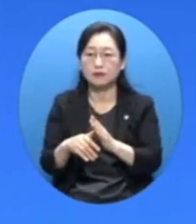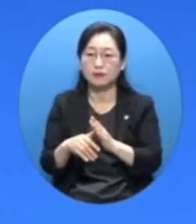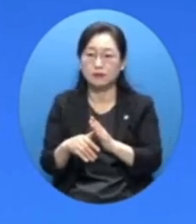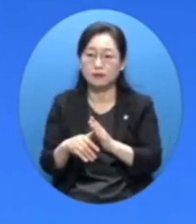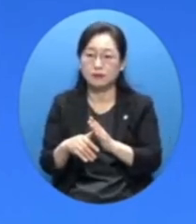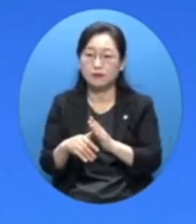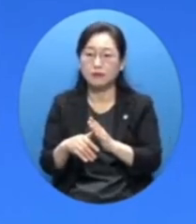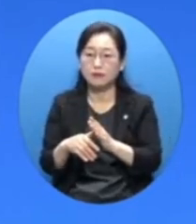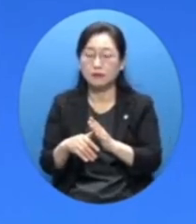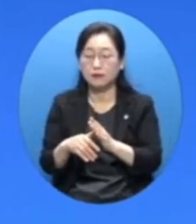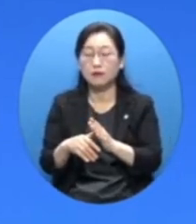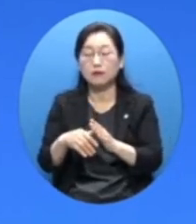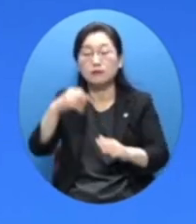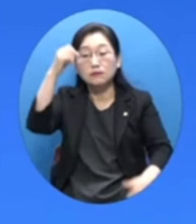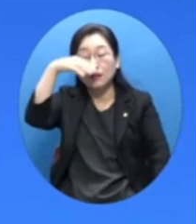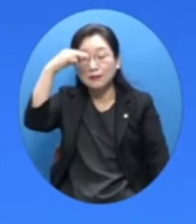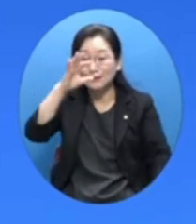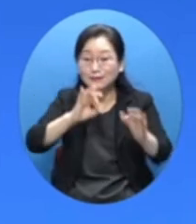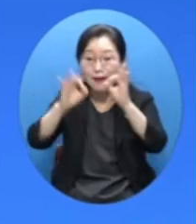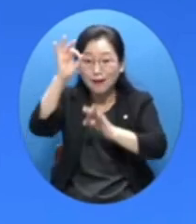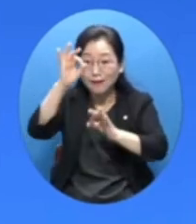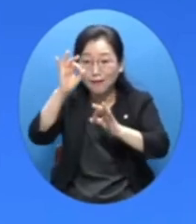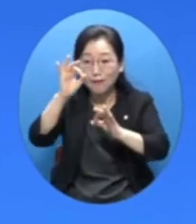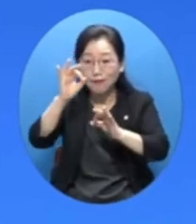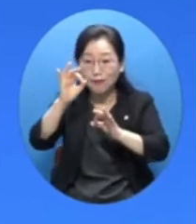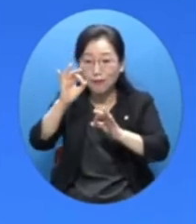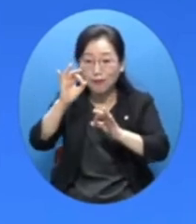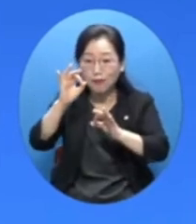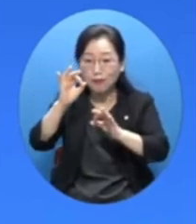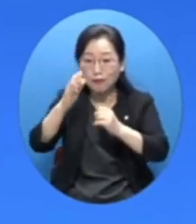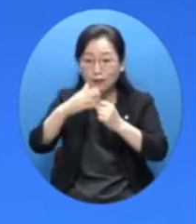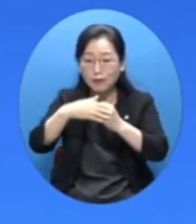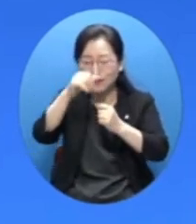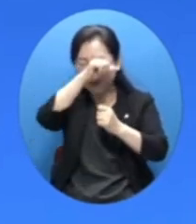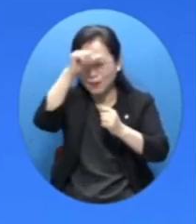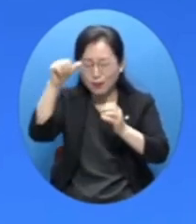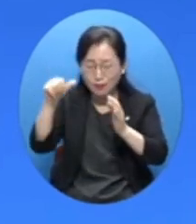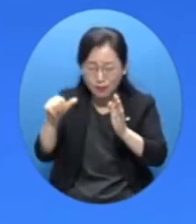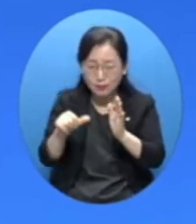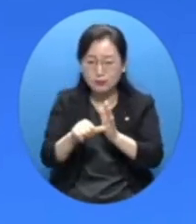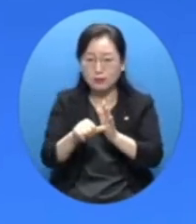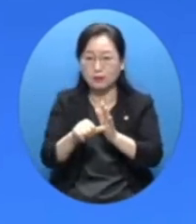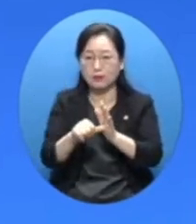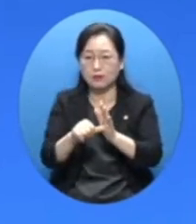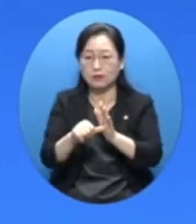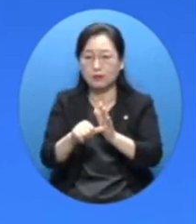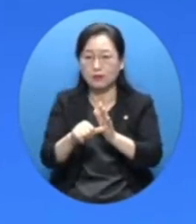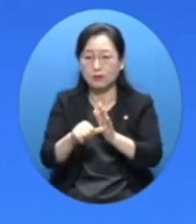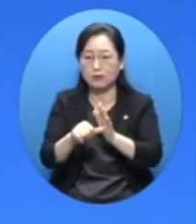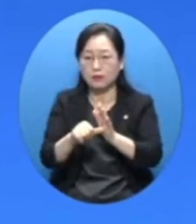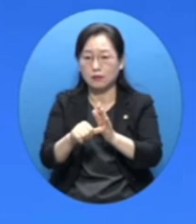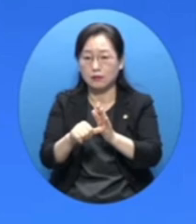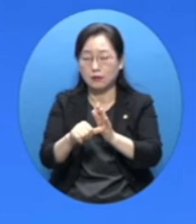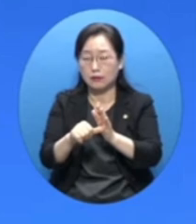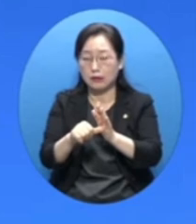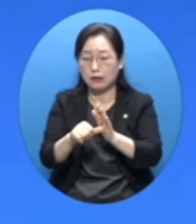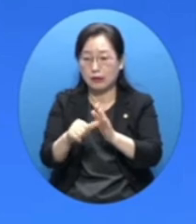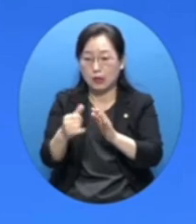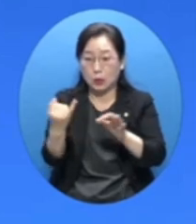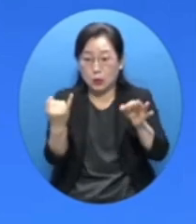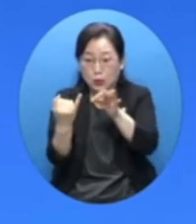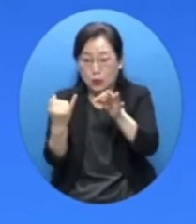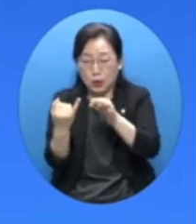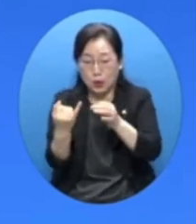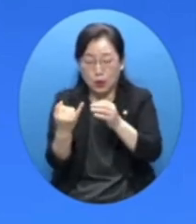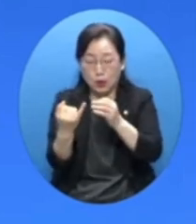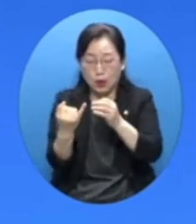그냥 사고 나서 다쳐서 평생 보험이 물어주는 것 때문에 그런 깔고 지나가는 사람도